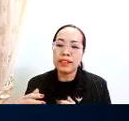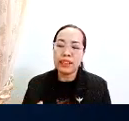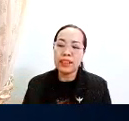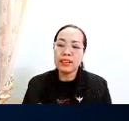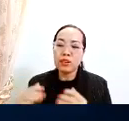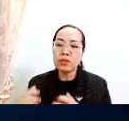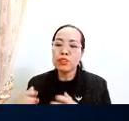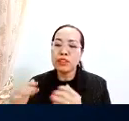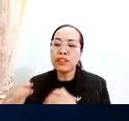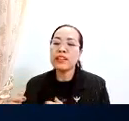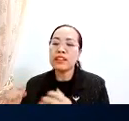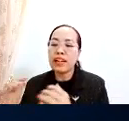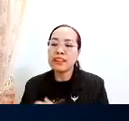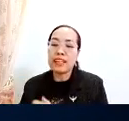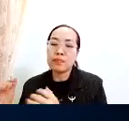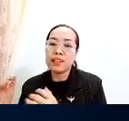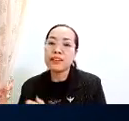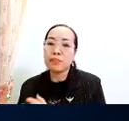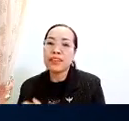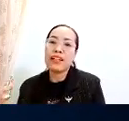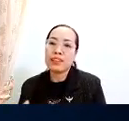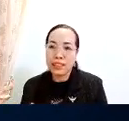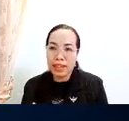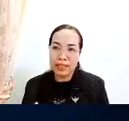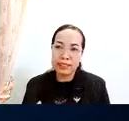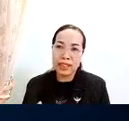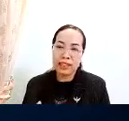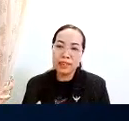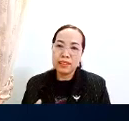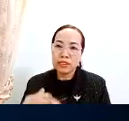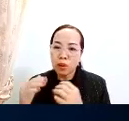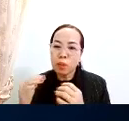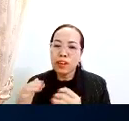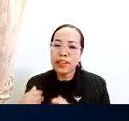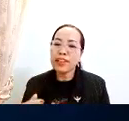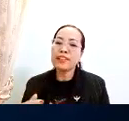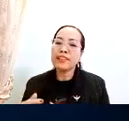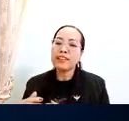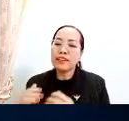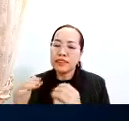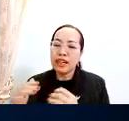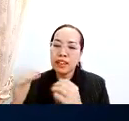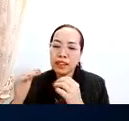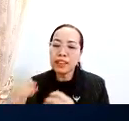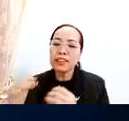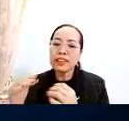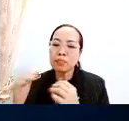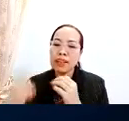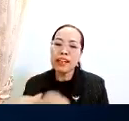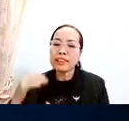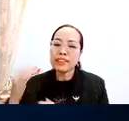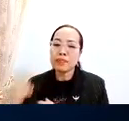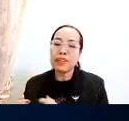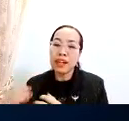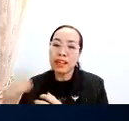khuôn ai thế nú dương nâng đa từ tam đây sập bần nẹt đầu tây hà chả xôm ở hiên chả hiên